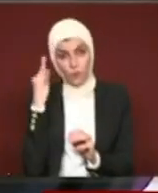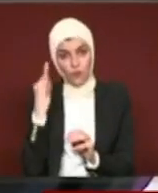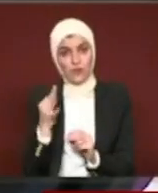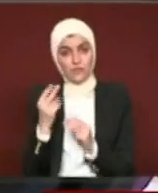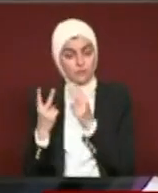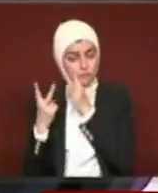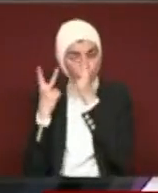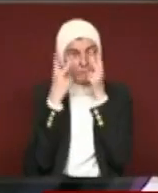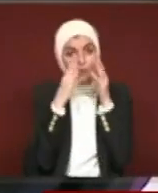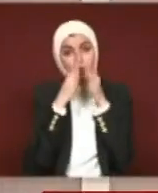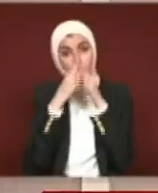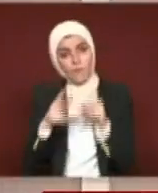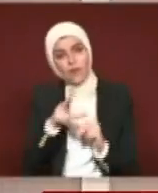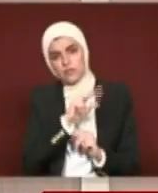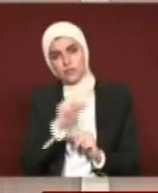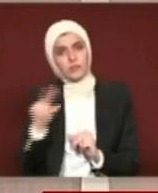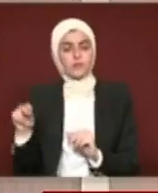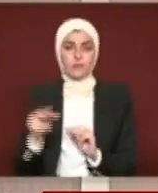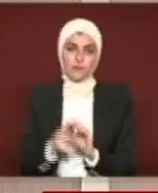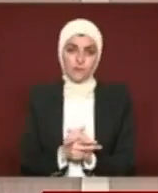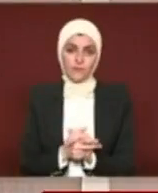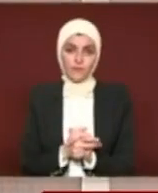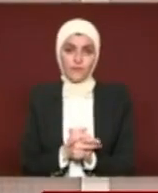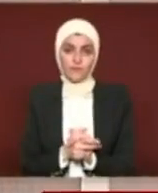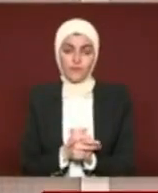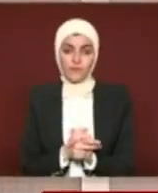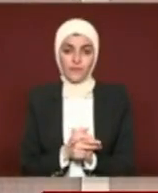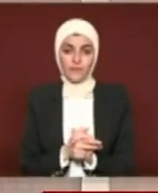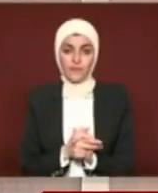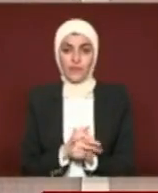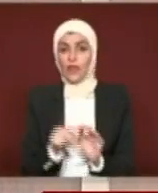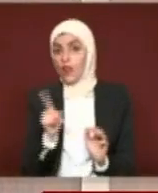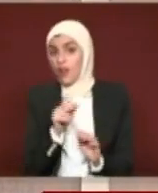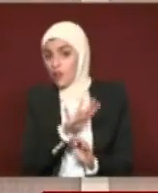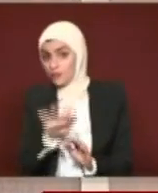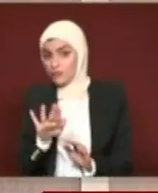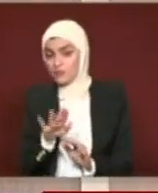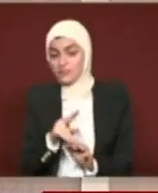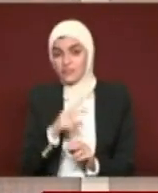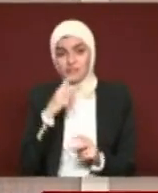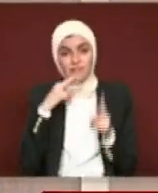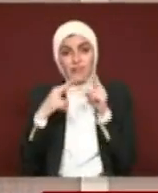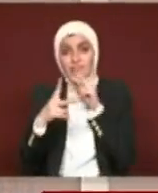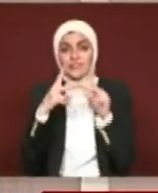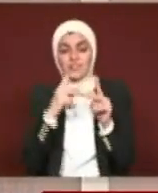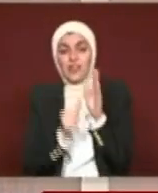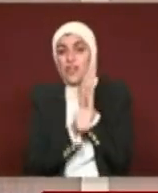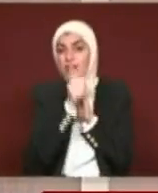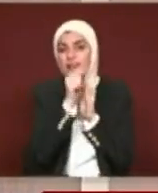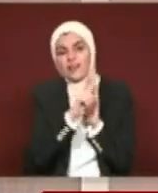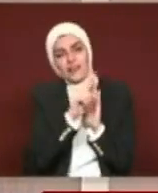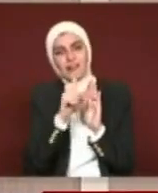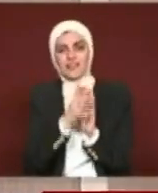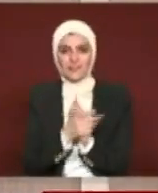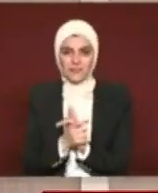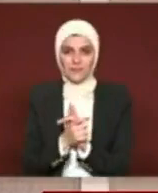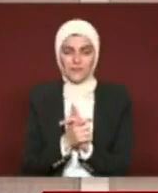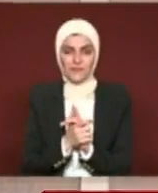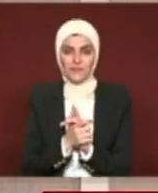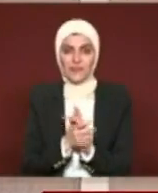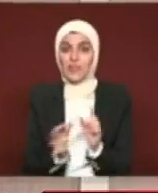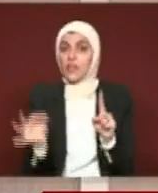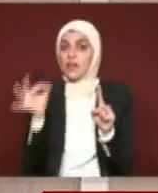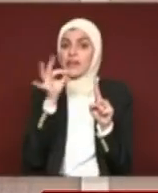الشعب المصري، فإن هذا الحوار لن يؤدي إلى النتائج المأمولة. النتائج المأمولة هي رضا المواطن. إن